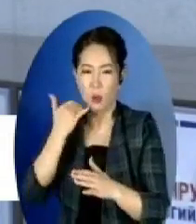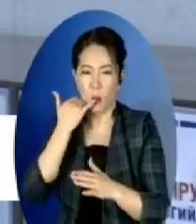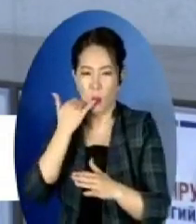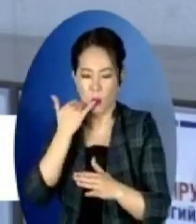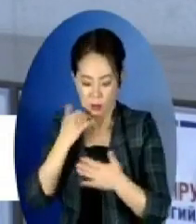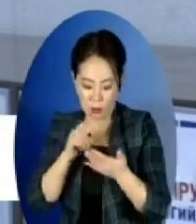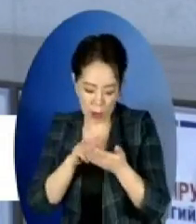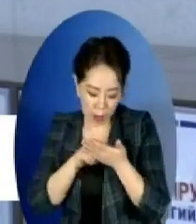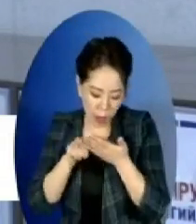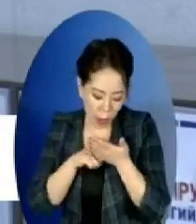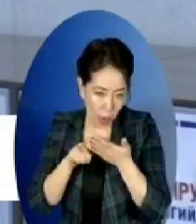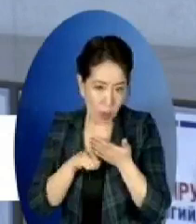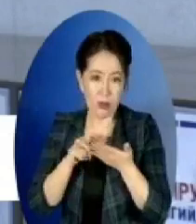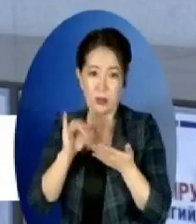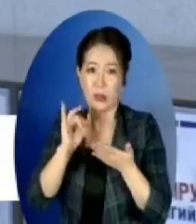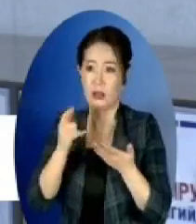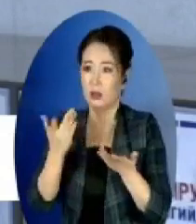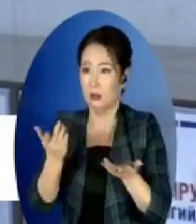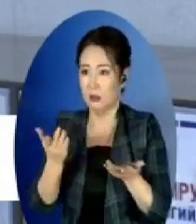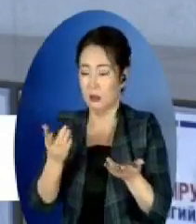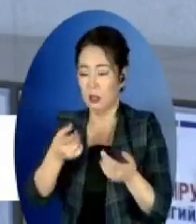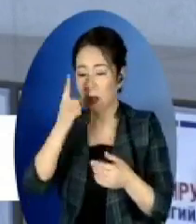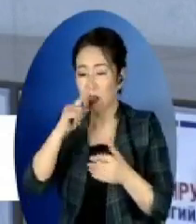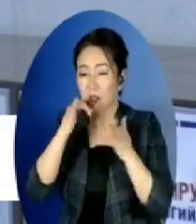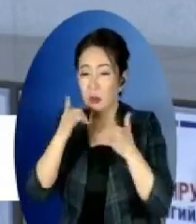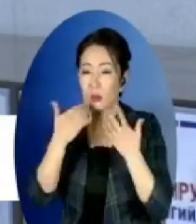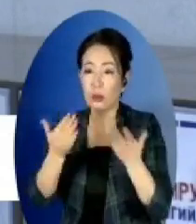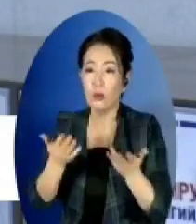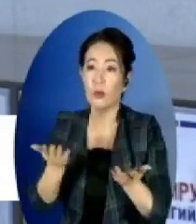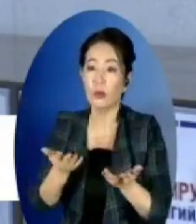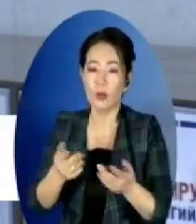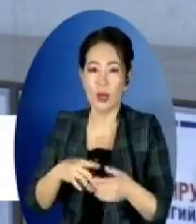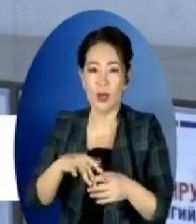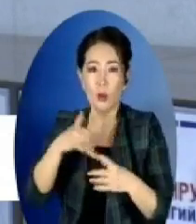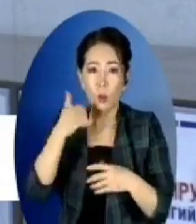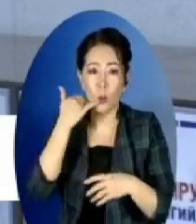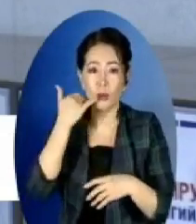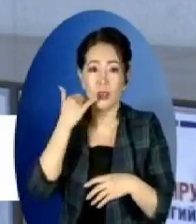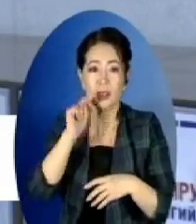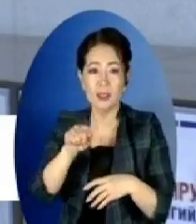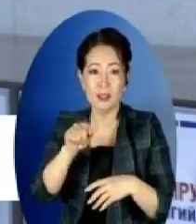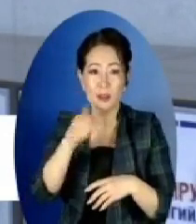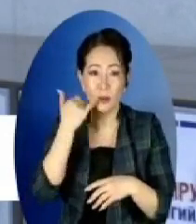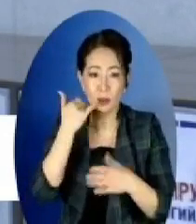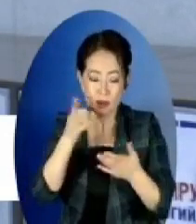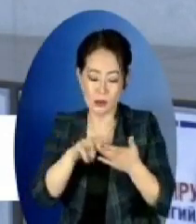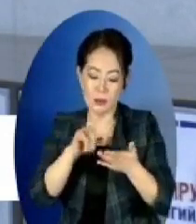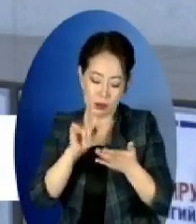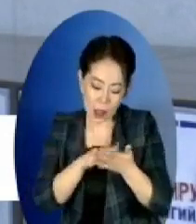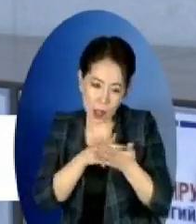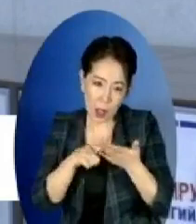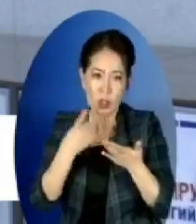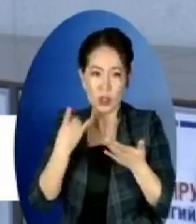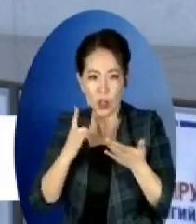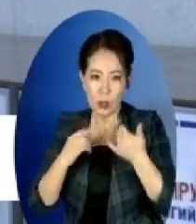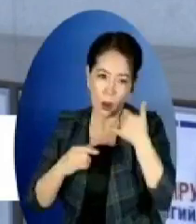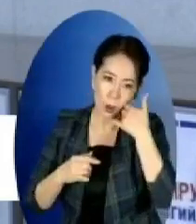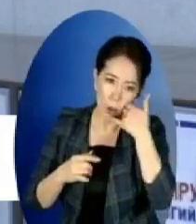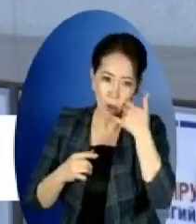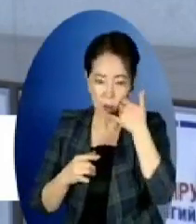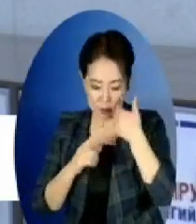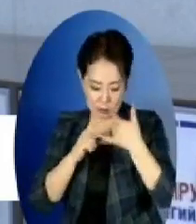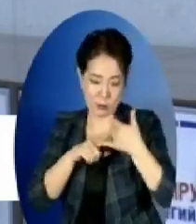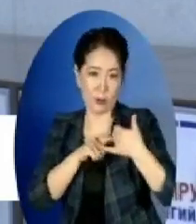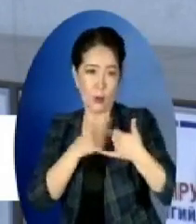маш их одоо яаж вэ? Хамгийн нэгдүгээрт миний зөвлөх зөвлөмж бол гар утсаараа одоо оролдож гар утсаараа тоглосны ярьсны дараа ч гэдэг юм